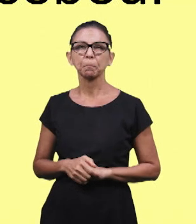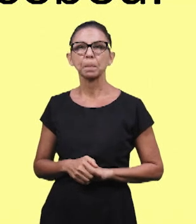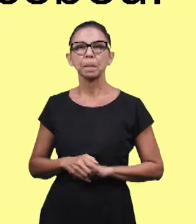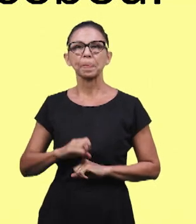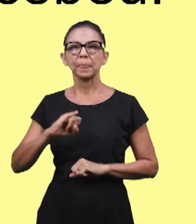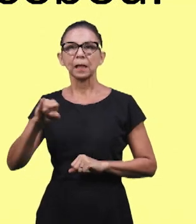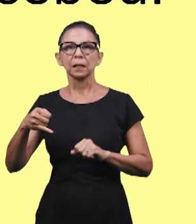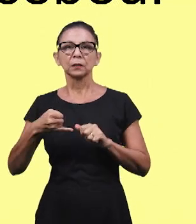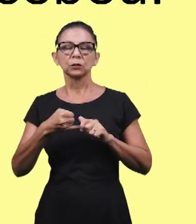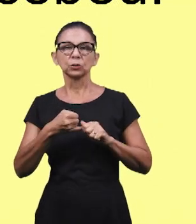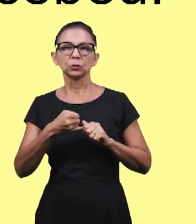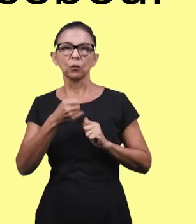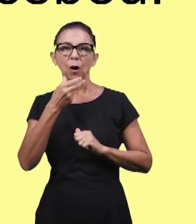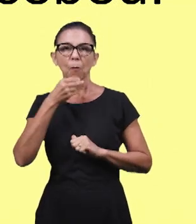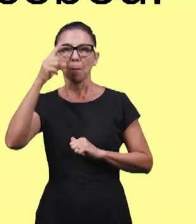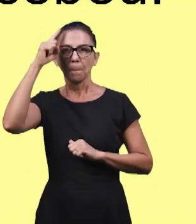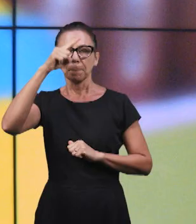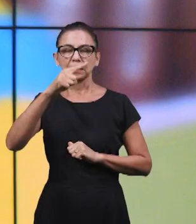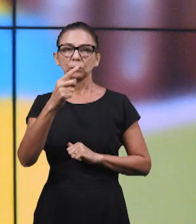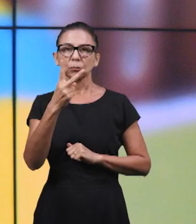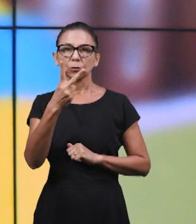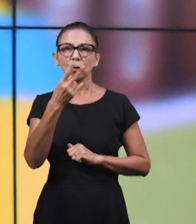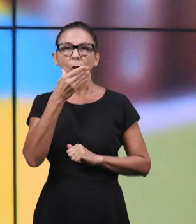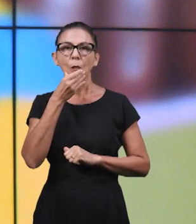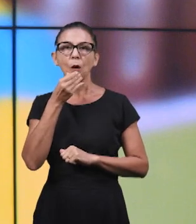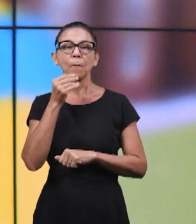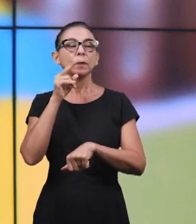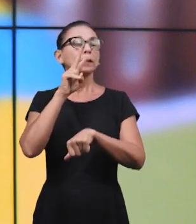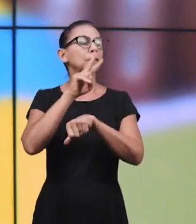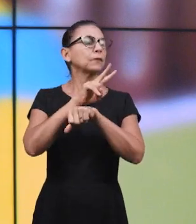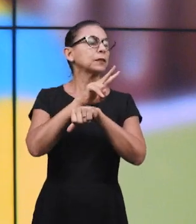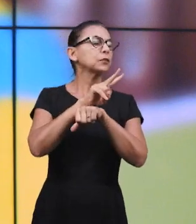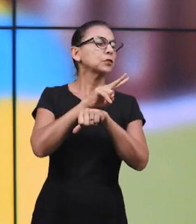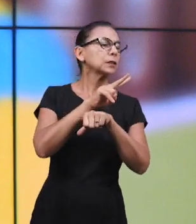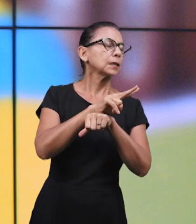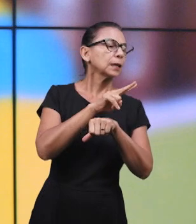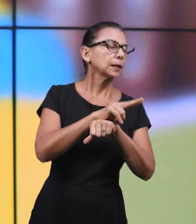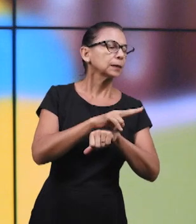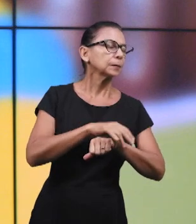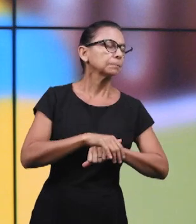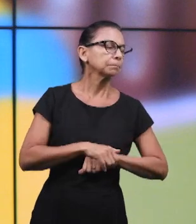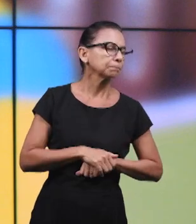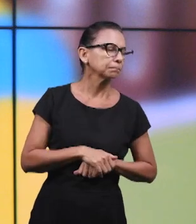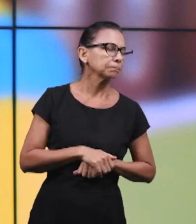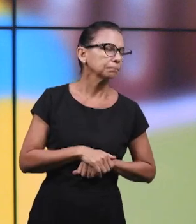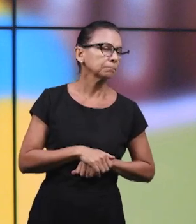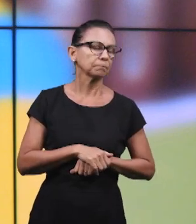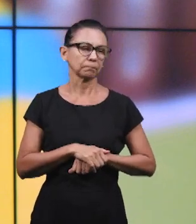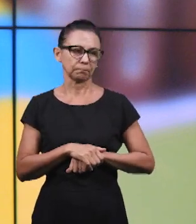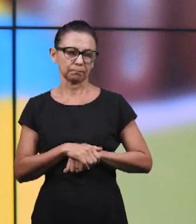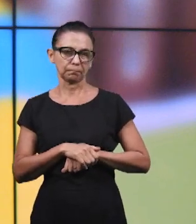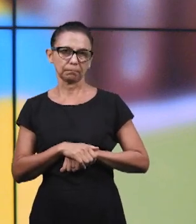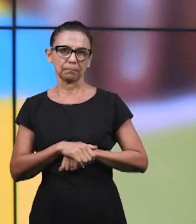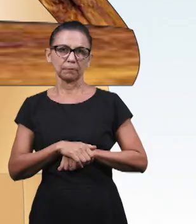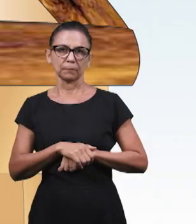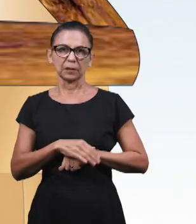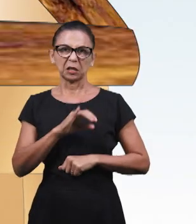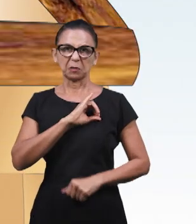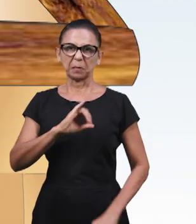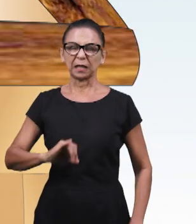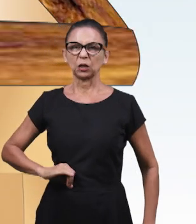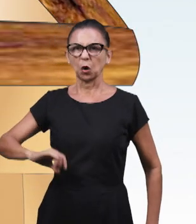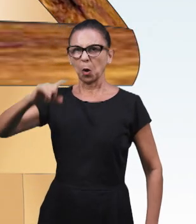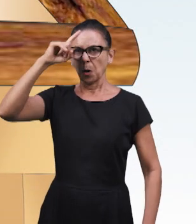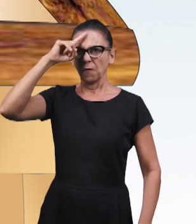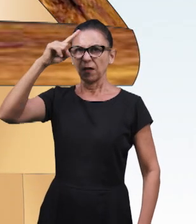Et Rahab les a reçus dans leur maison. Le roi de Jéricho a su qu'il avait des espions d'Israël dans la ville. Il a envoyé des soldats pour